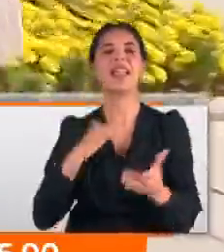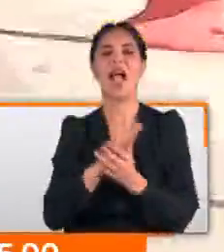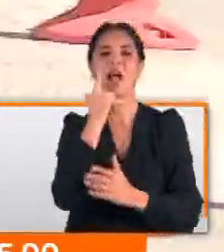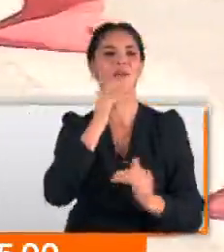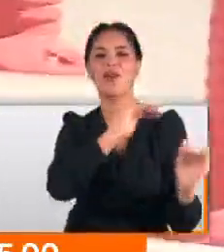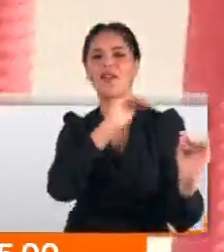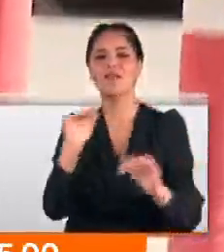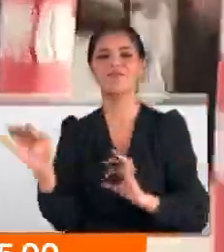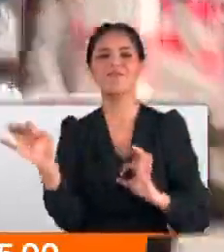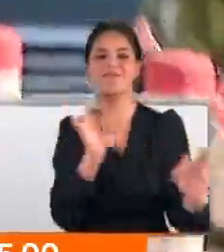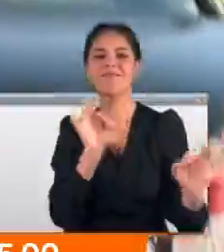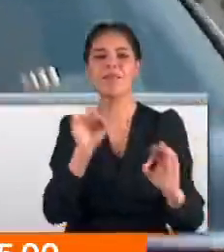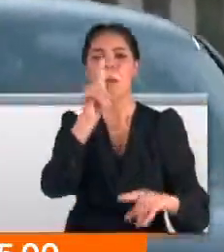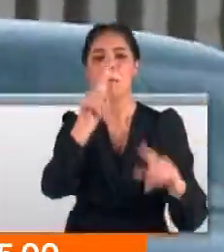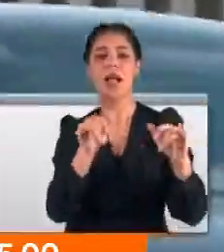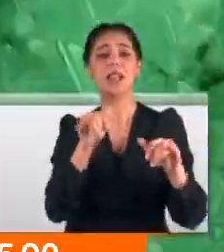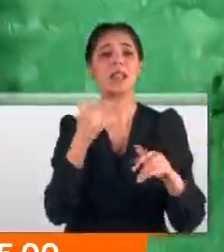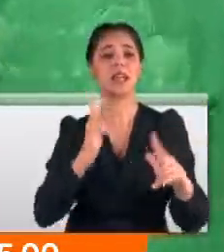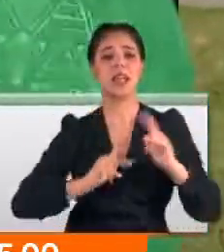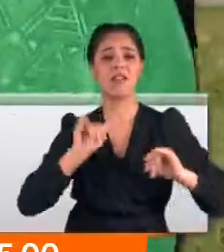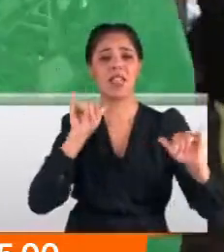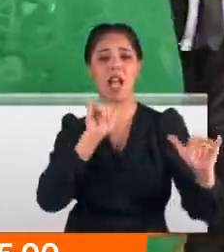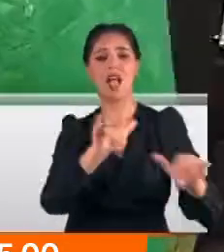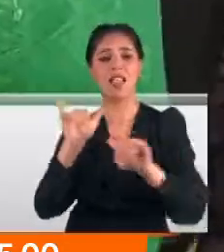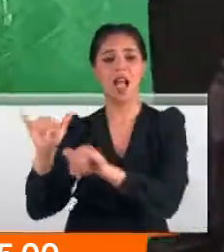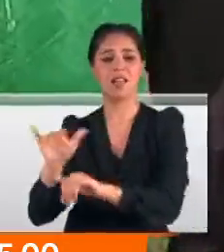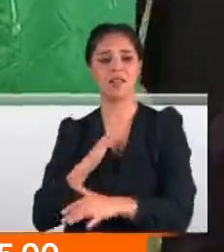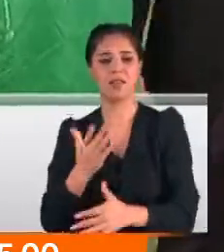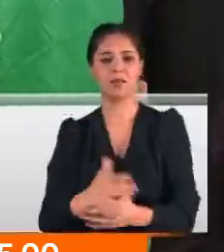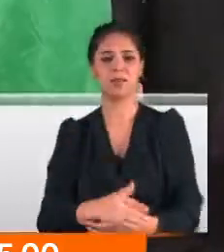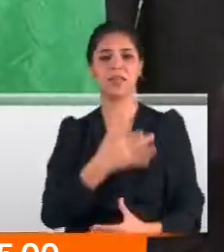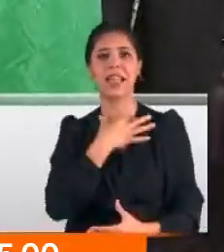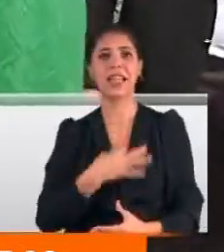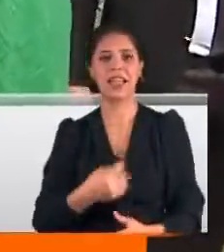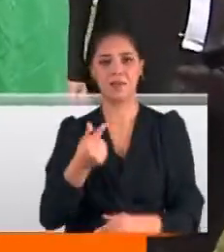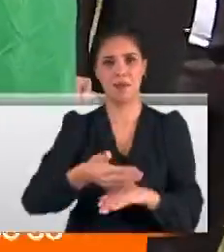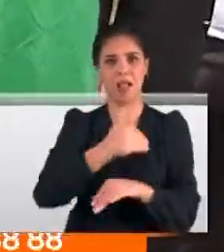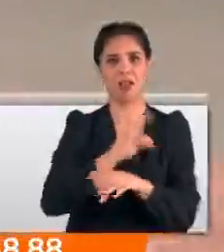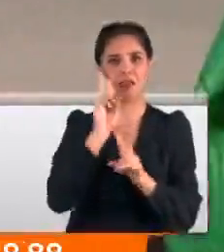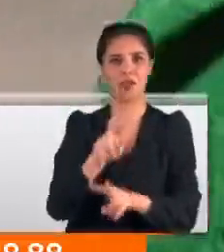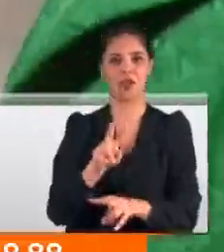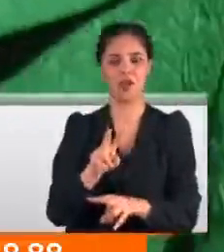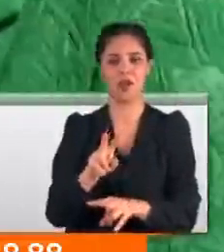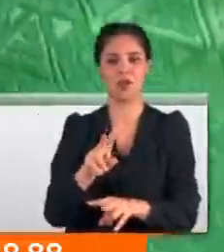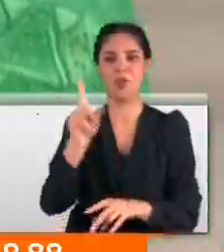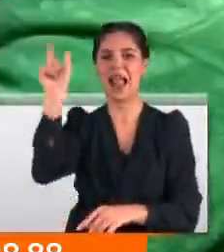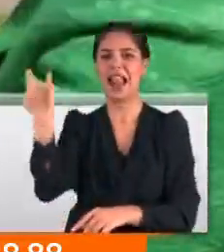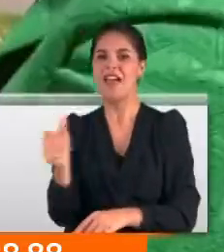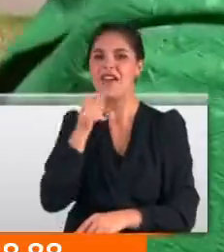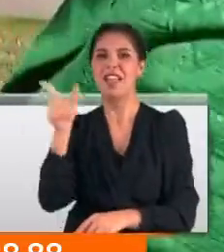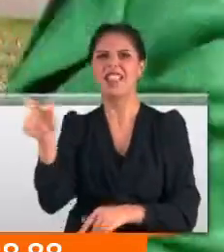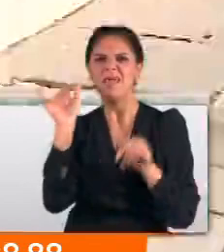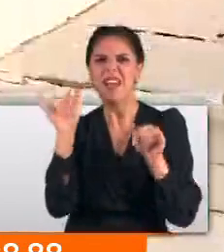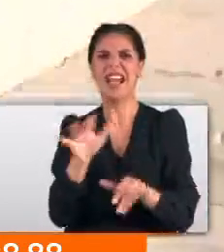meclise. Şıklık yarışında pişti olanlar da vardı. Bir şey söyleyeceğim. Ha. Kravatı demin gördüm. Nerede gördün? Levent Bülbül'de.